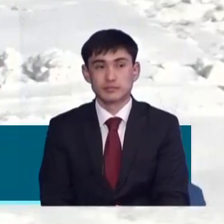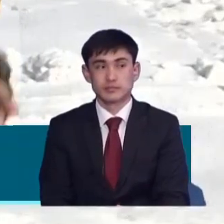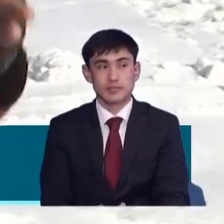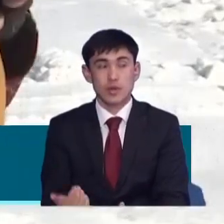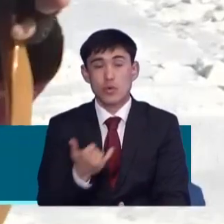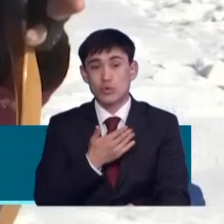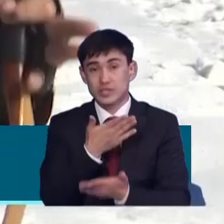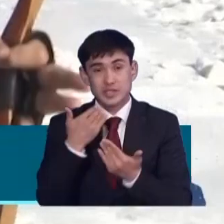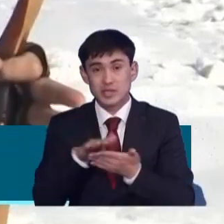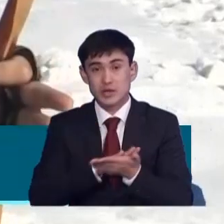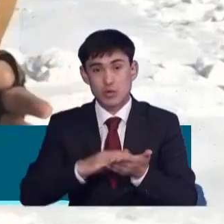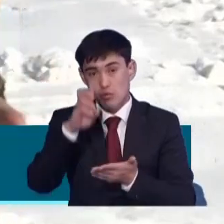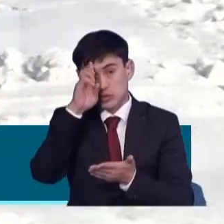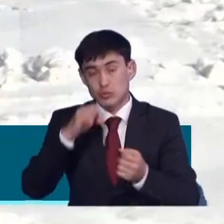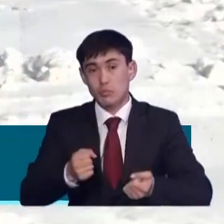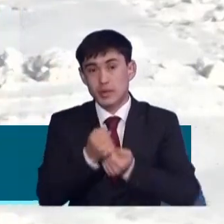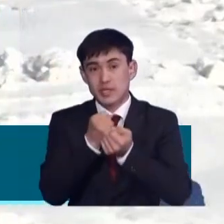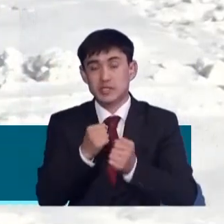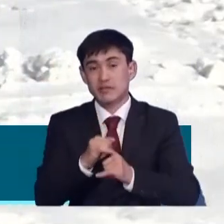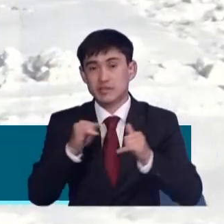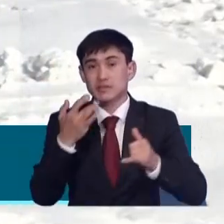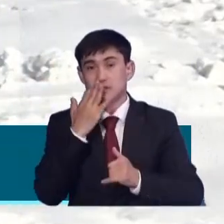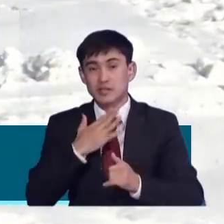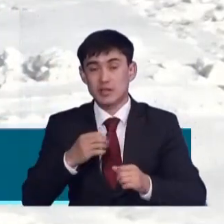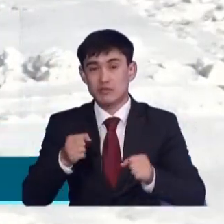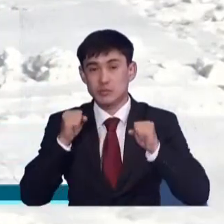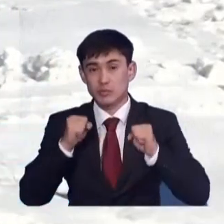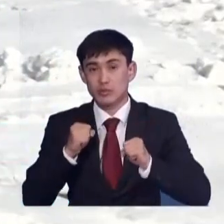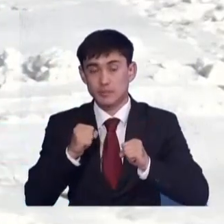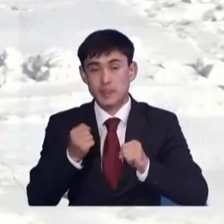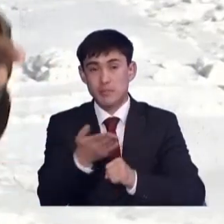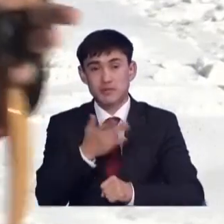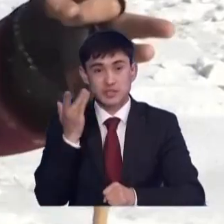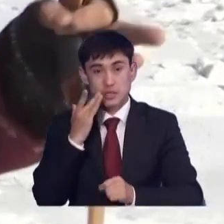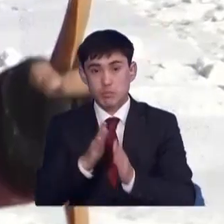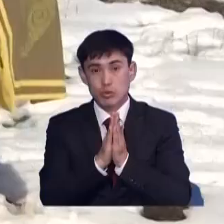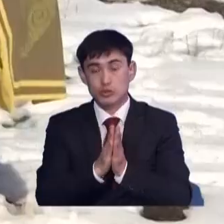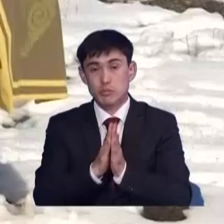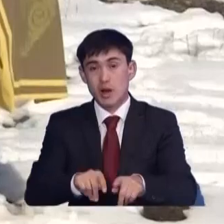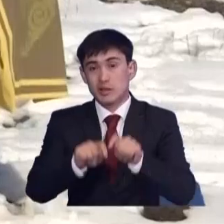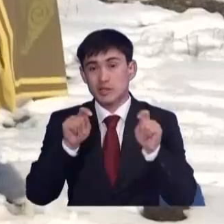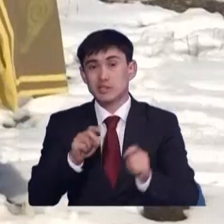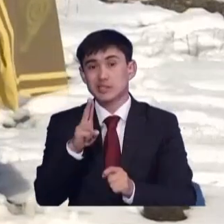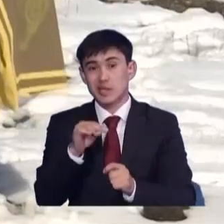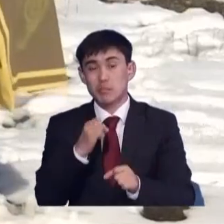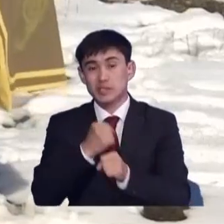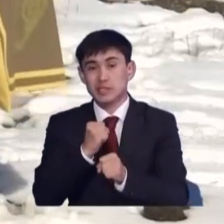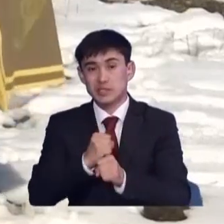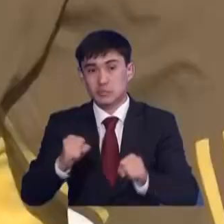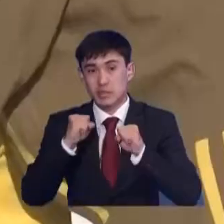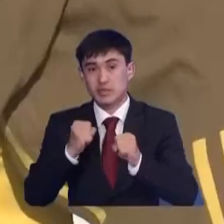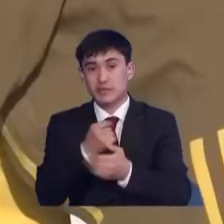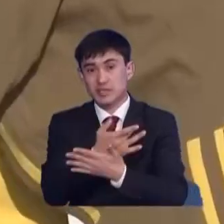У нас нет никакой государственной поддержки в развитии национального вида спорта. Мы всегда просим открыть нам цех по изготовлению